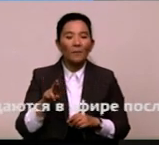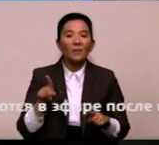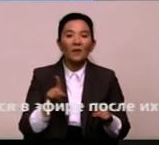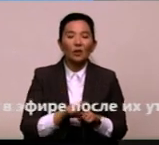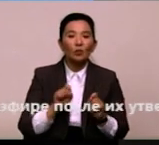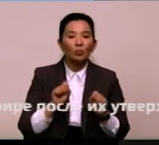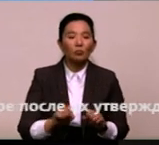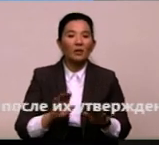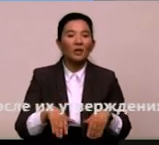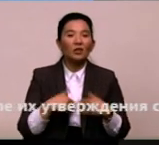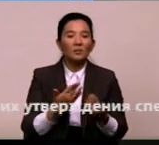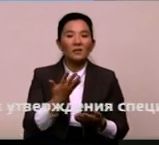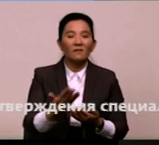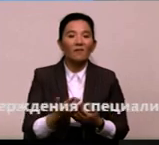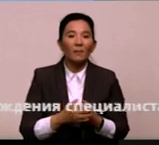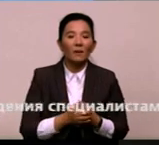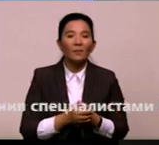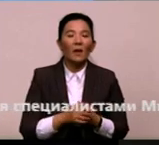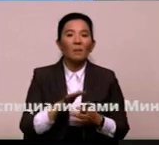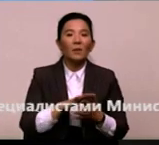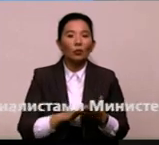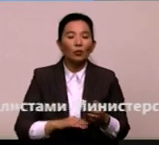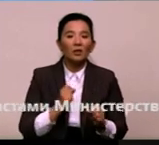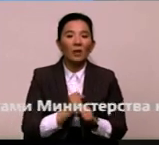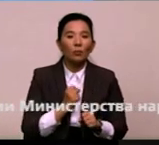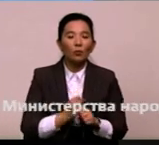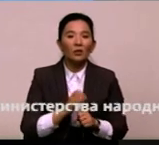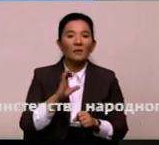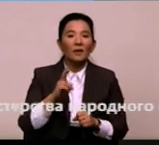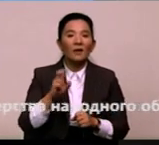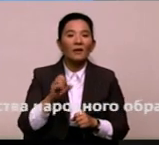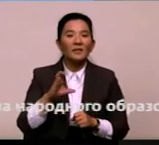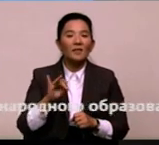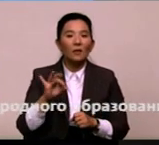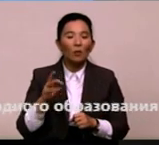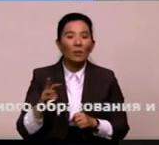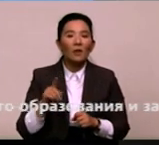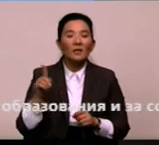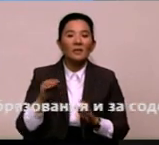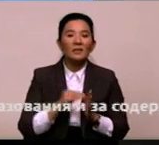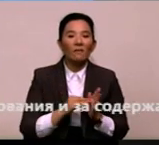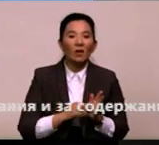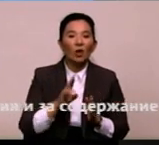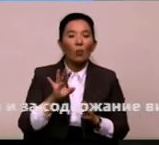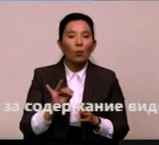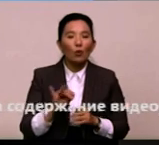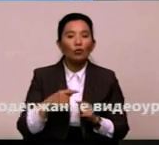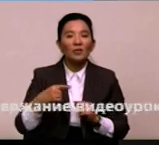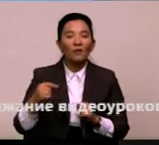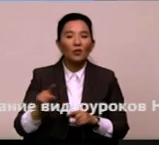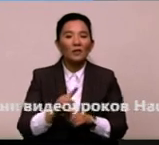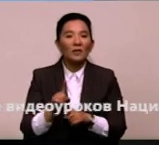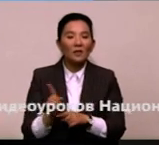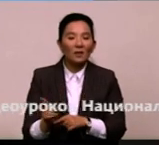можем предложить вам с вами, продолжим работу с кластером. Кластер составляется по часовой